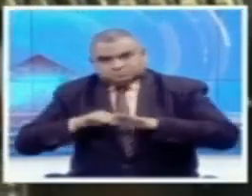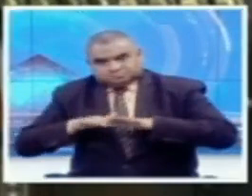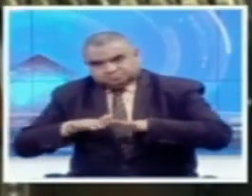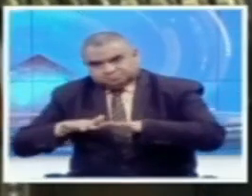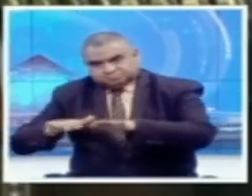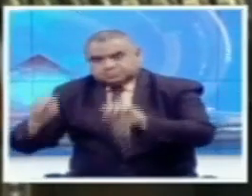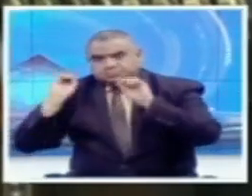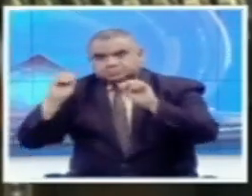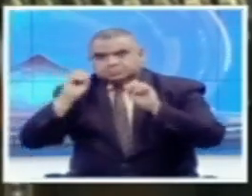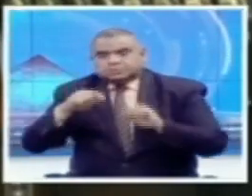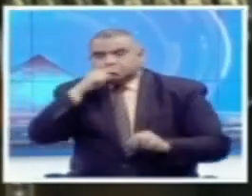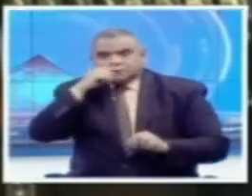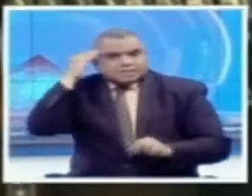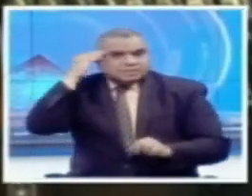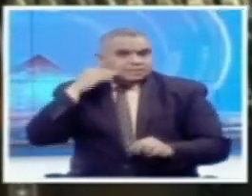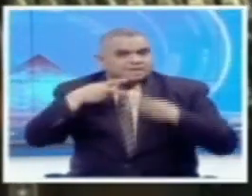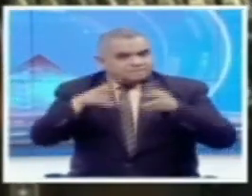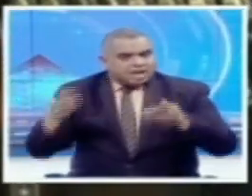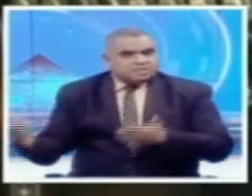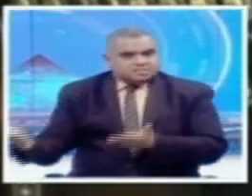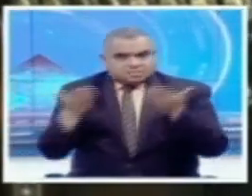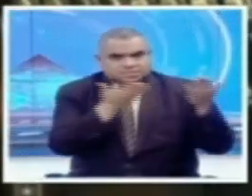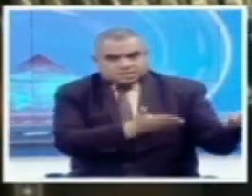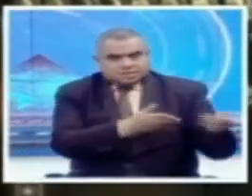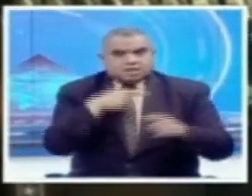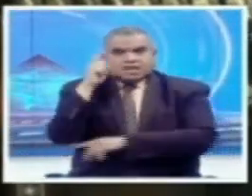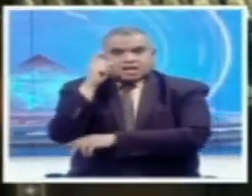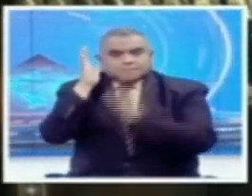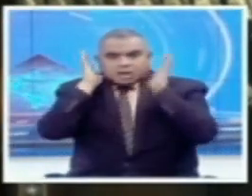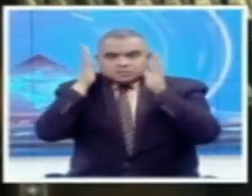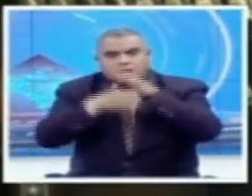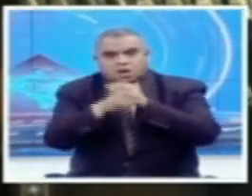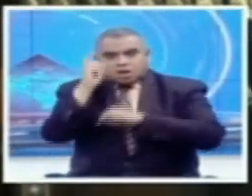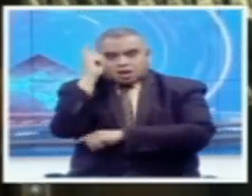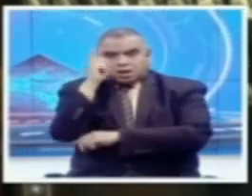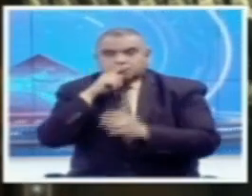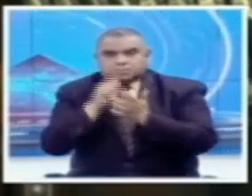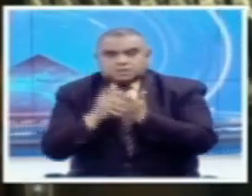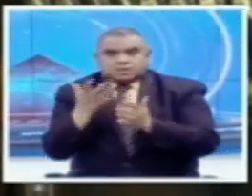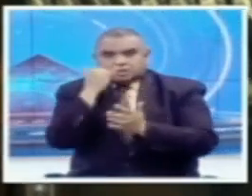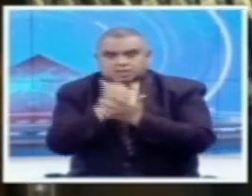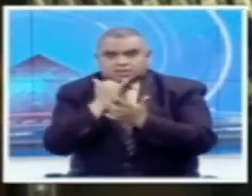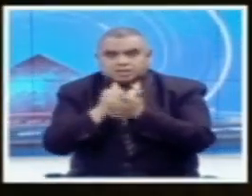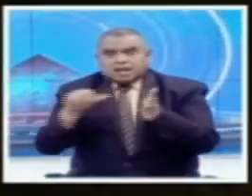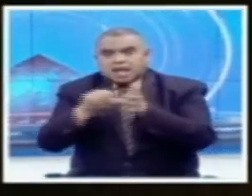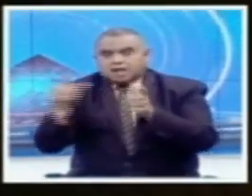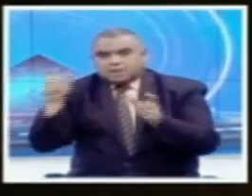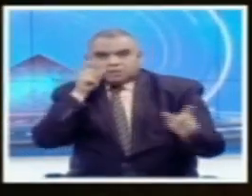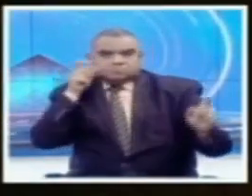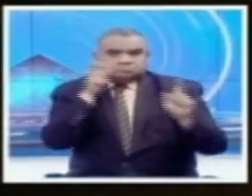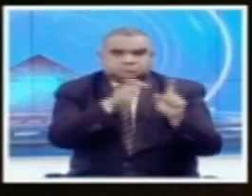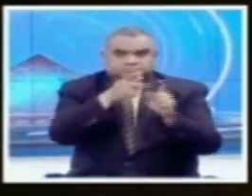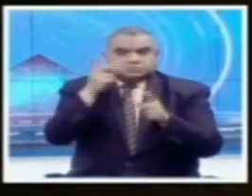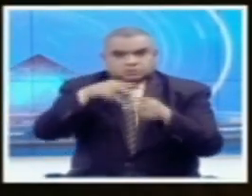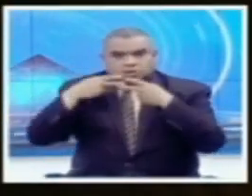الاهتمام بمصليات السيدات وعلى فتحها للصلاة بإشراف إمام المسجد والعاملين فيه. كذلك